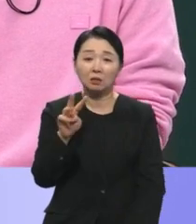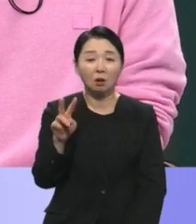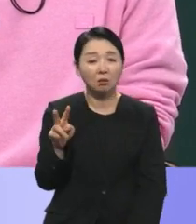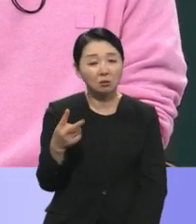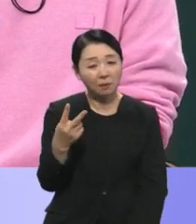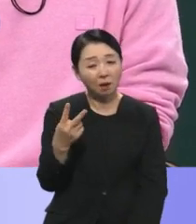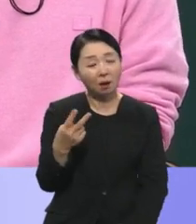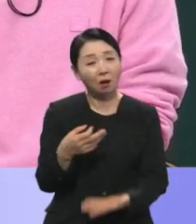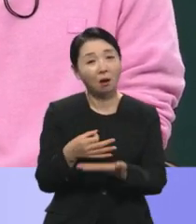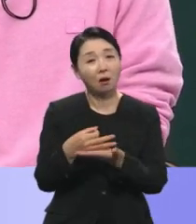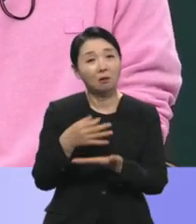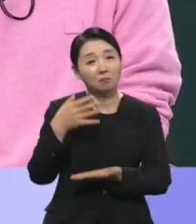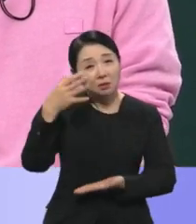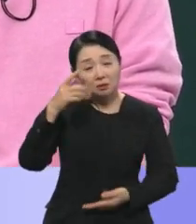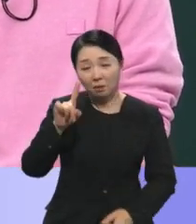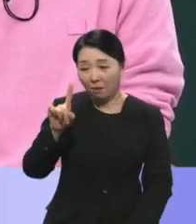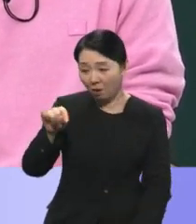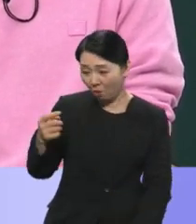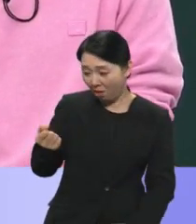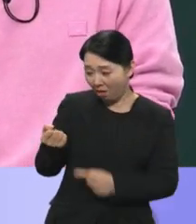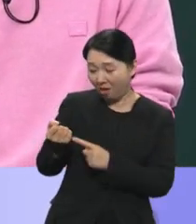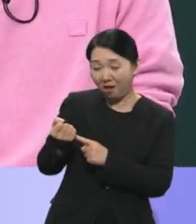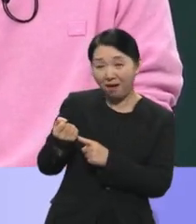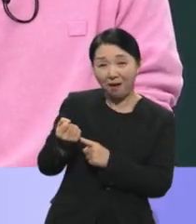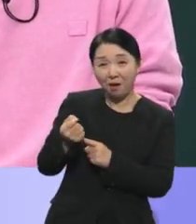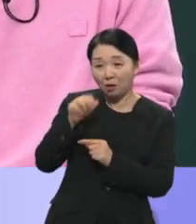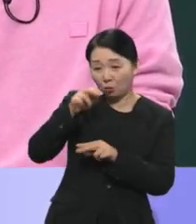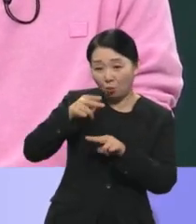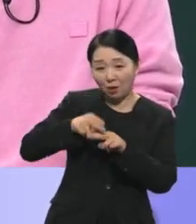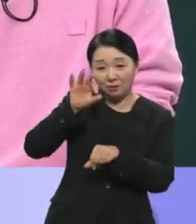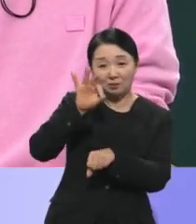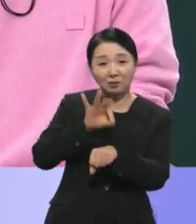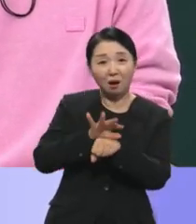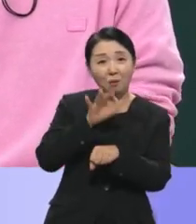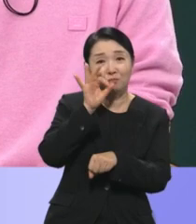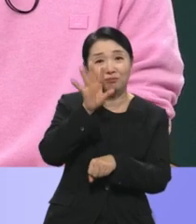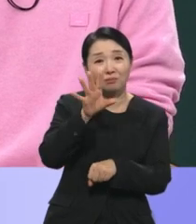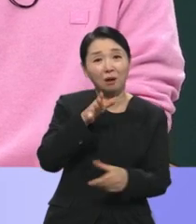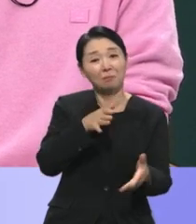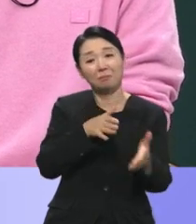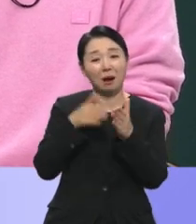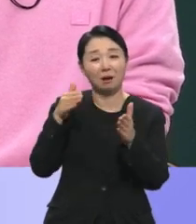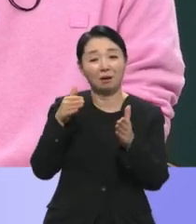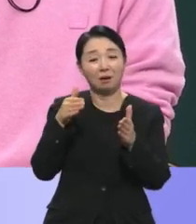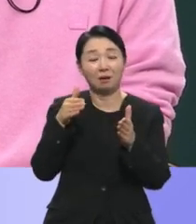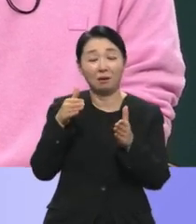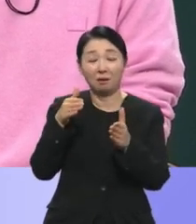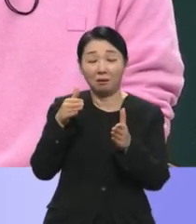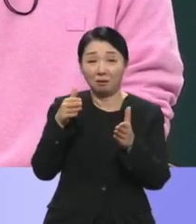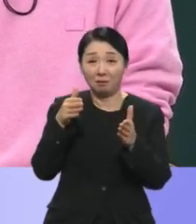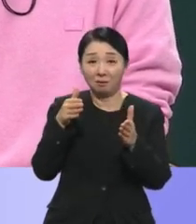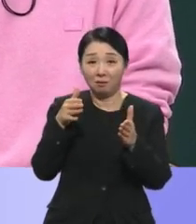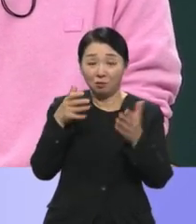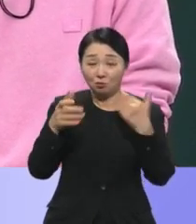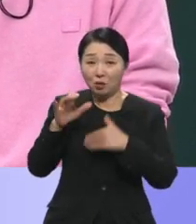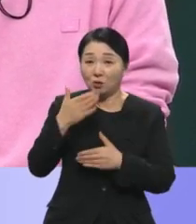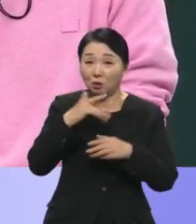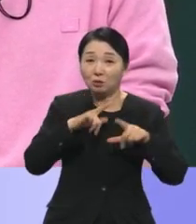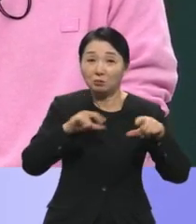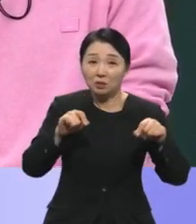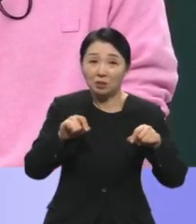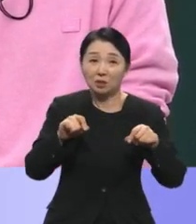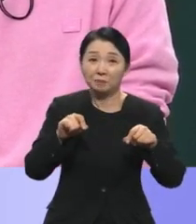그 만원 가지고 말씀해 주신 대로 지금 돈까스 하나도 못 먹는 상황이에요 그 휴게소 음식이 최근 2년 사이에 11%